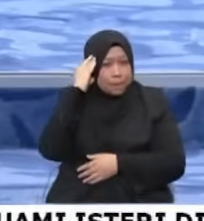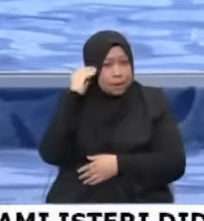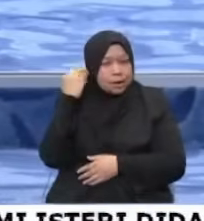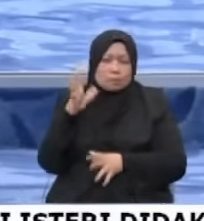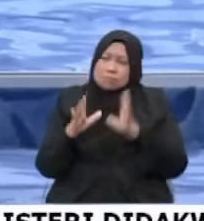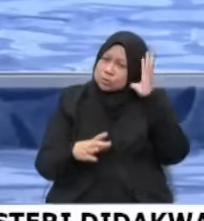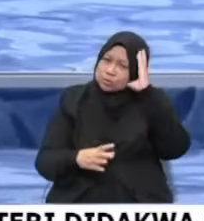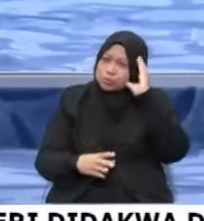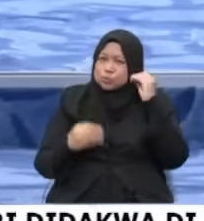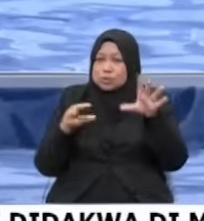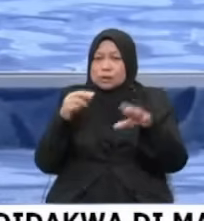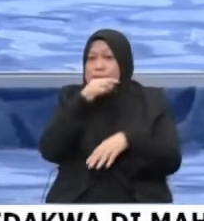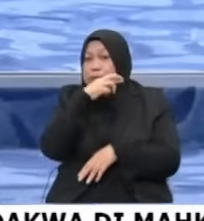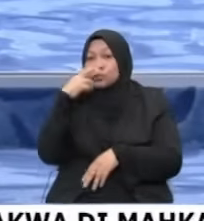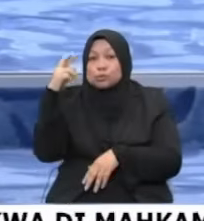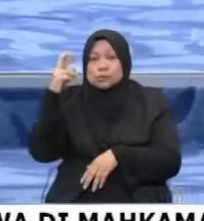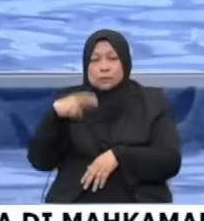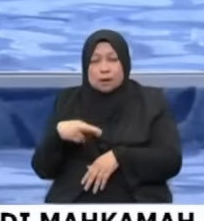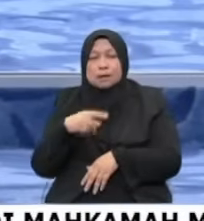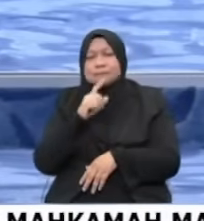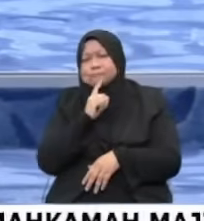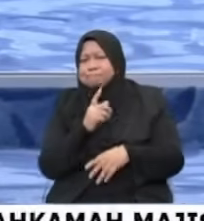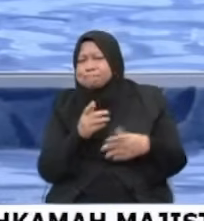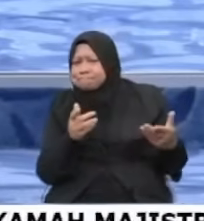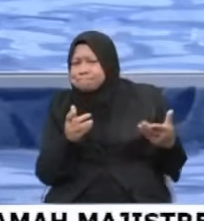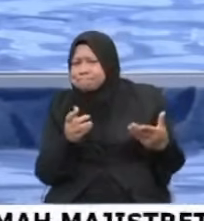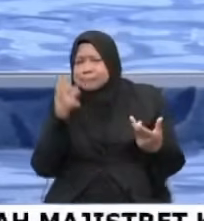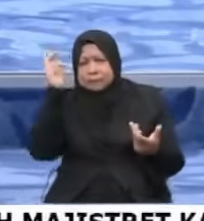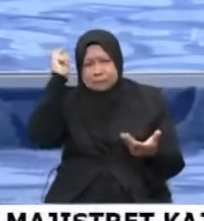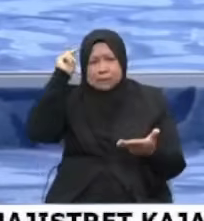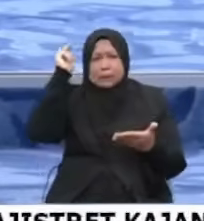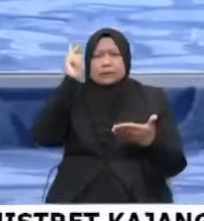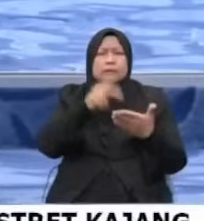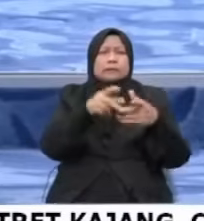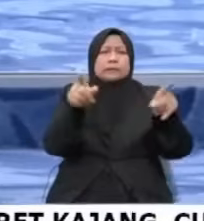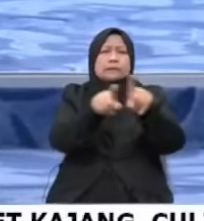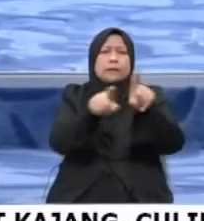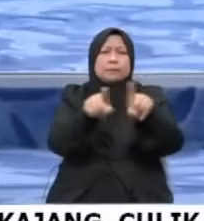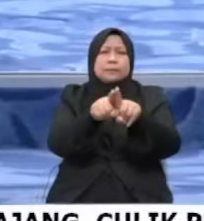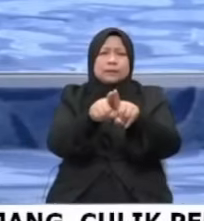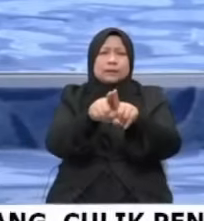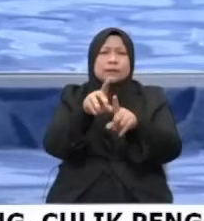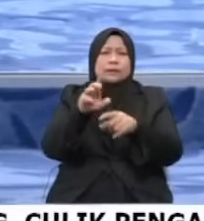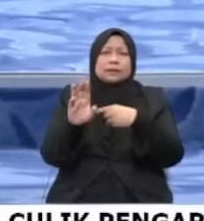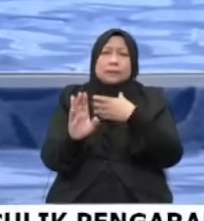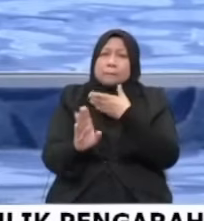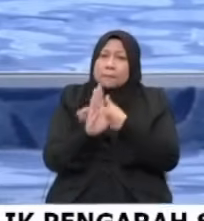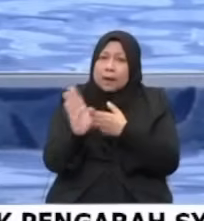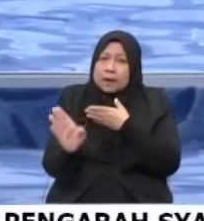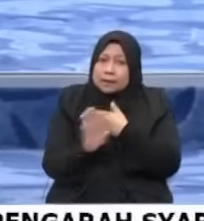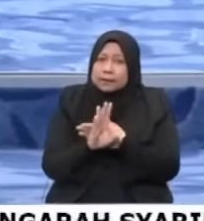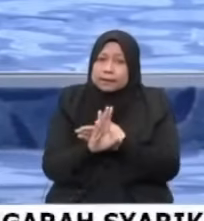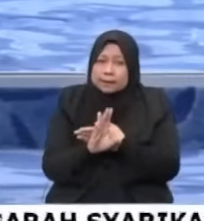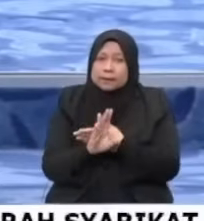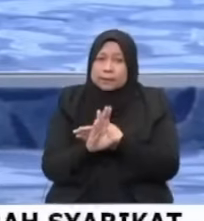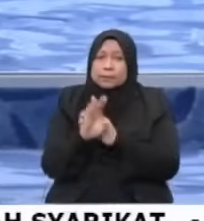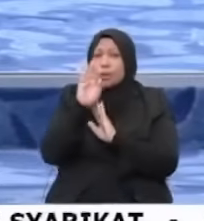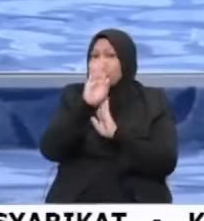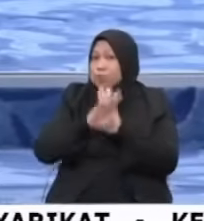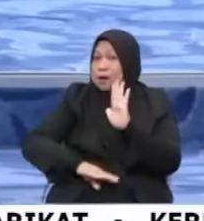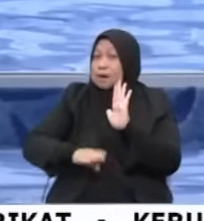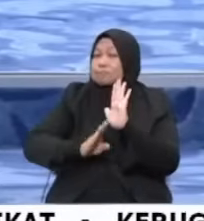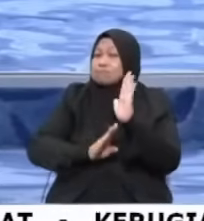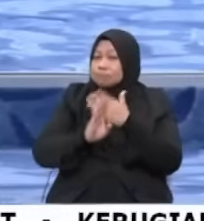dengan dengan Rusia dia perkenalkan dasar yang disebut dirisk dirisk maknanya mengurangkan